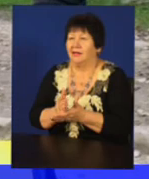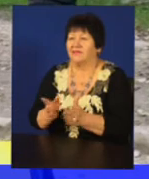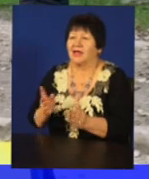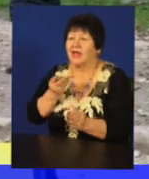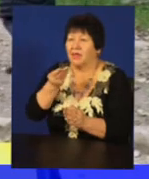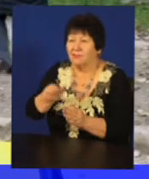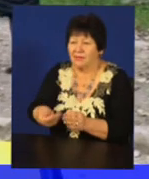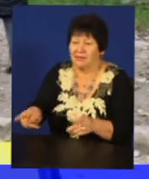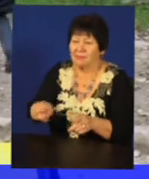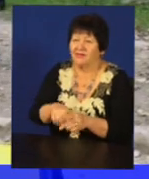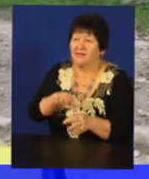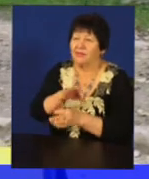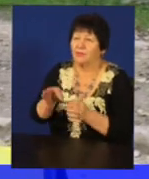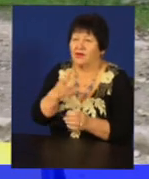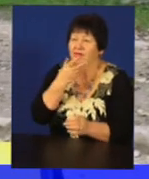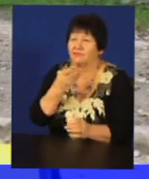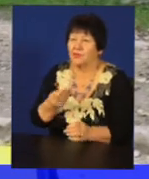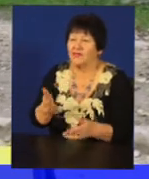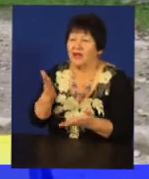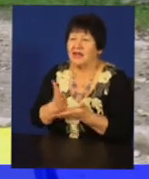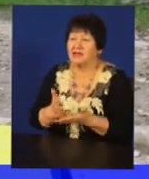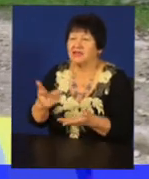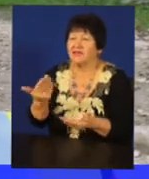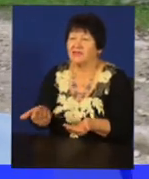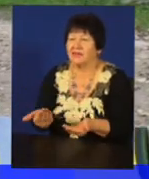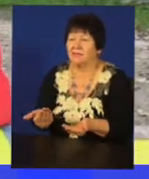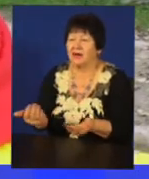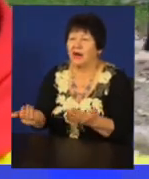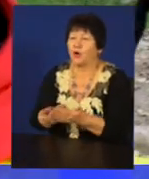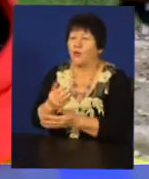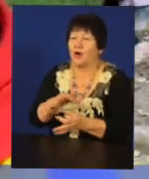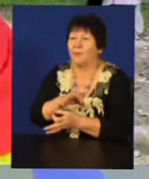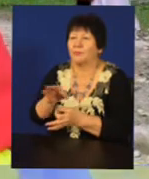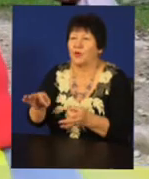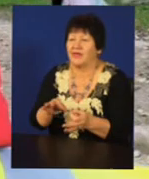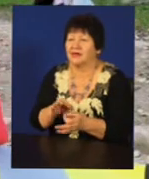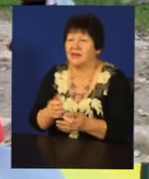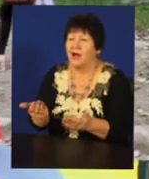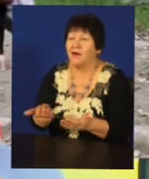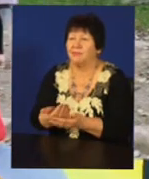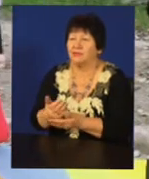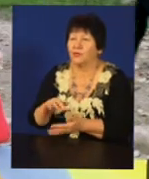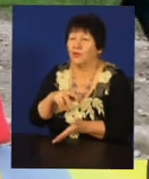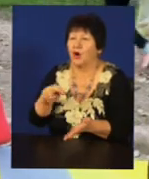proiecte frumoase. Aici suntem la un proiect pentru